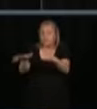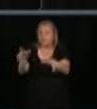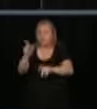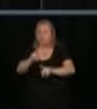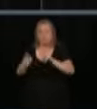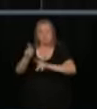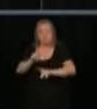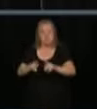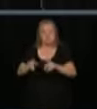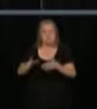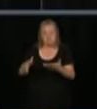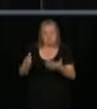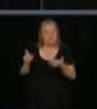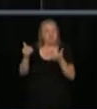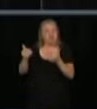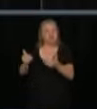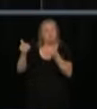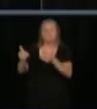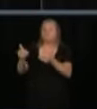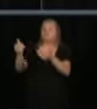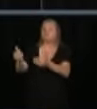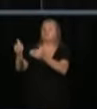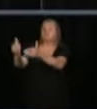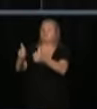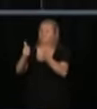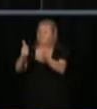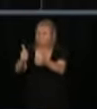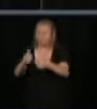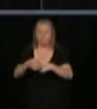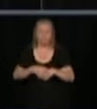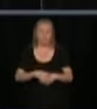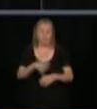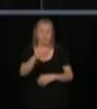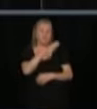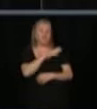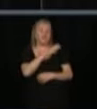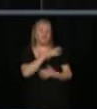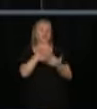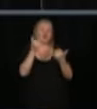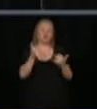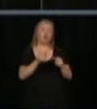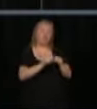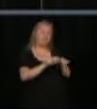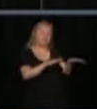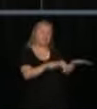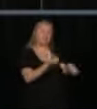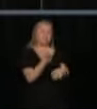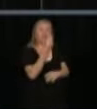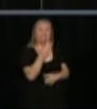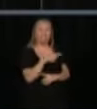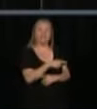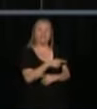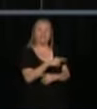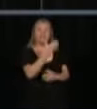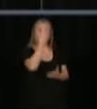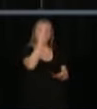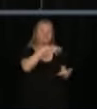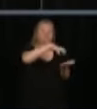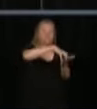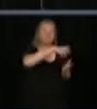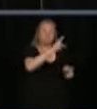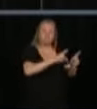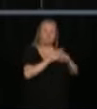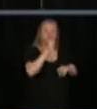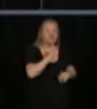mais on est assez avancé, mais il faut donner la chance, particulièrement dans le réseau privé. Là. Puis là, je pense aux résidences pour personnes âgées, les RI dont on parlait, les